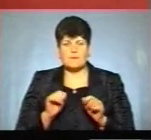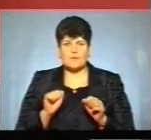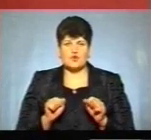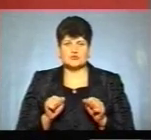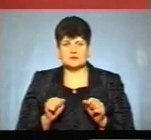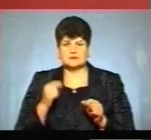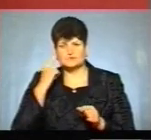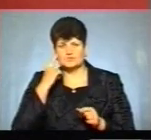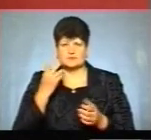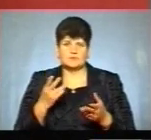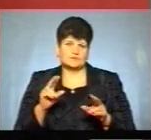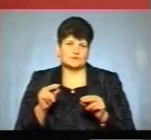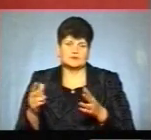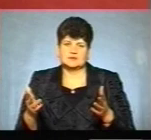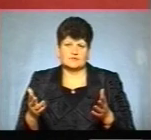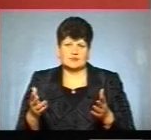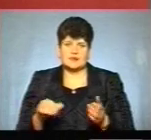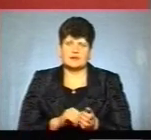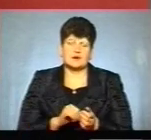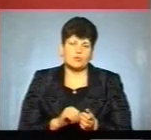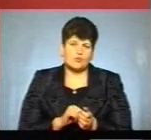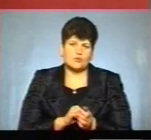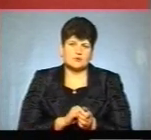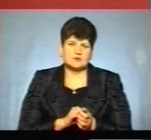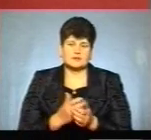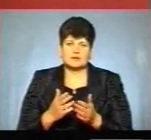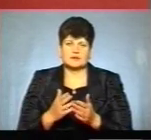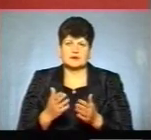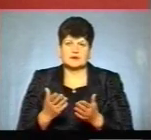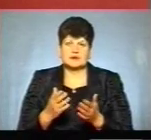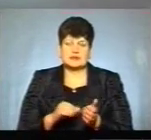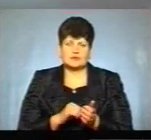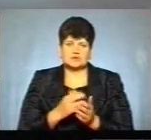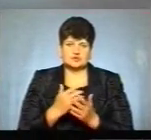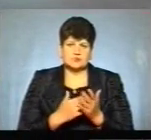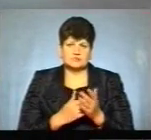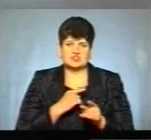гратися цифрами. Тобто там наркотики, які віднесені до наркотичного ряду, вони